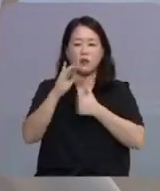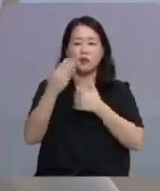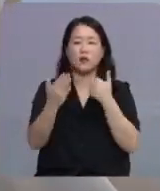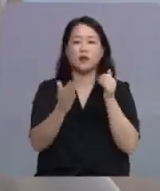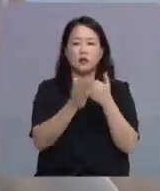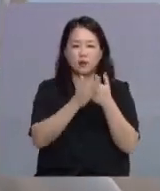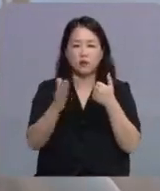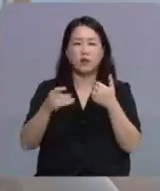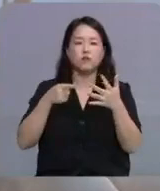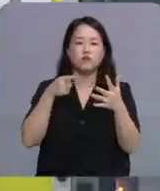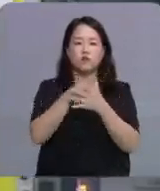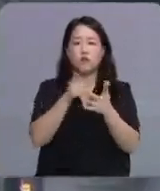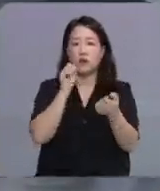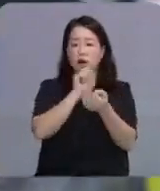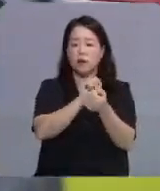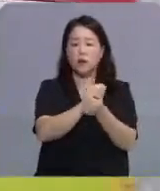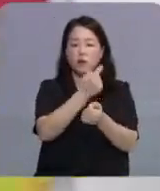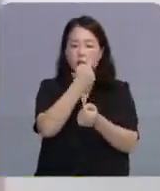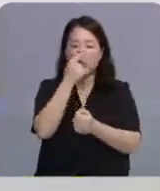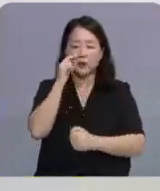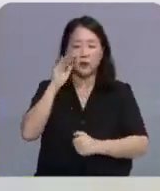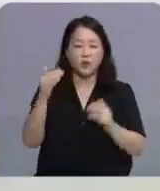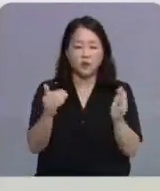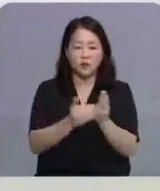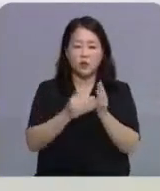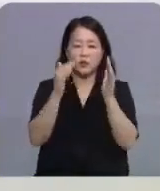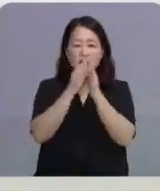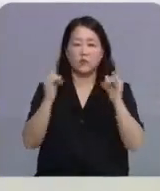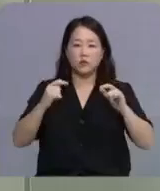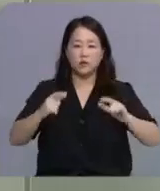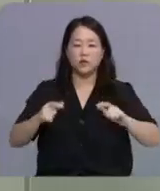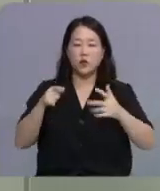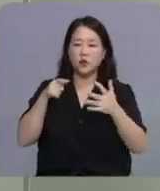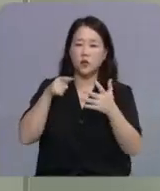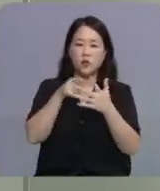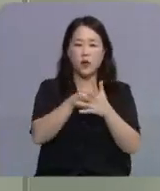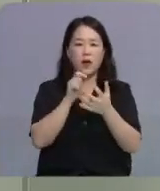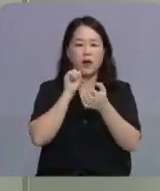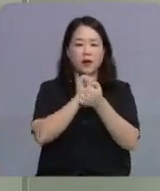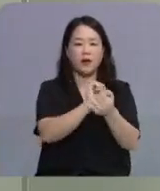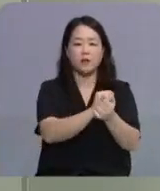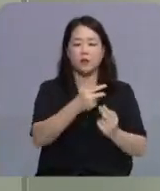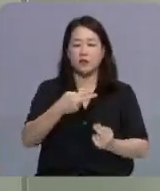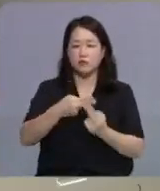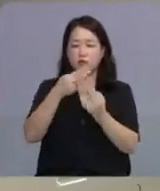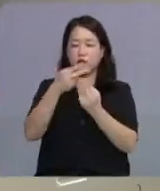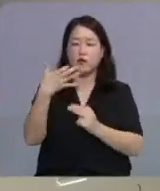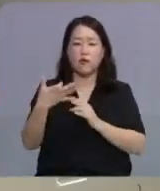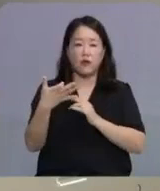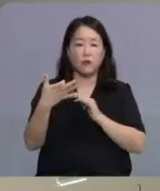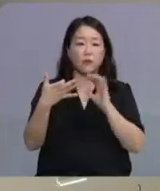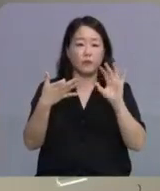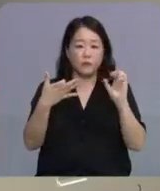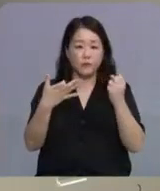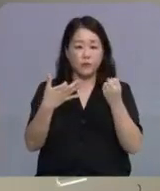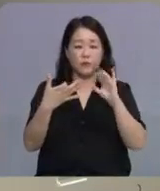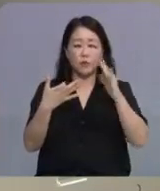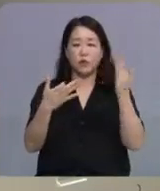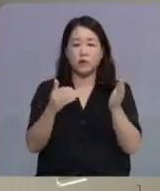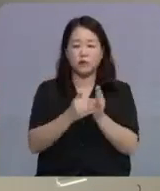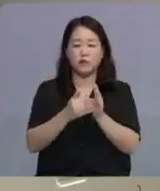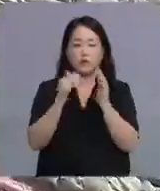확인됐습니다 전북지역 불 파가 며 무조건 수는 19건 으로 들었습니다 전라북도